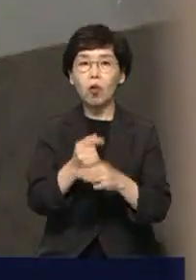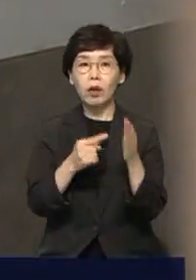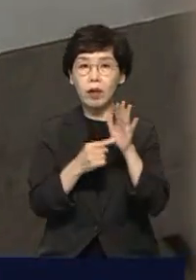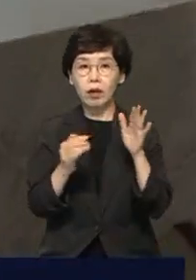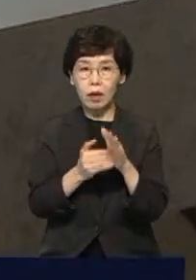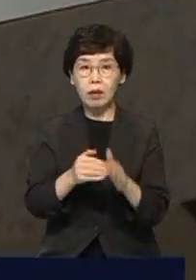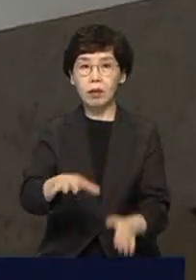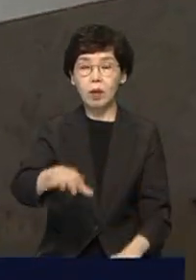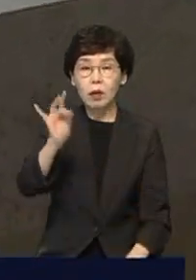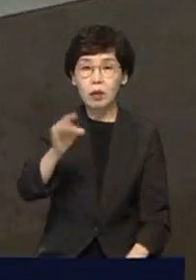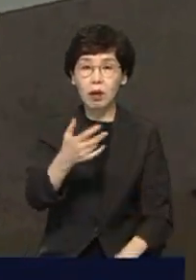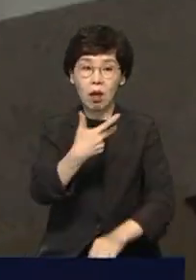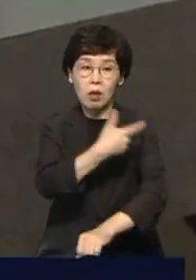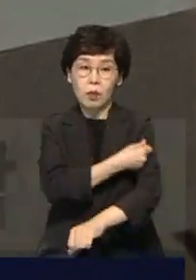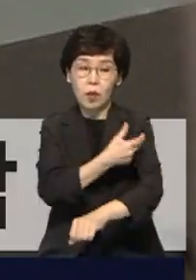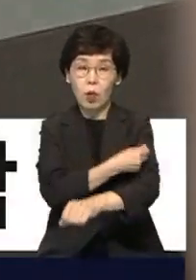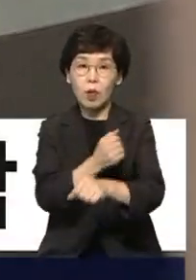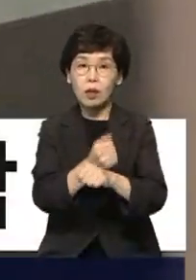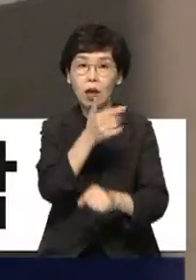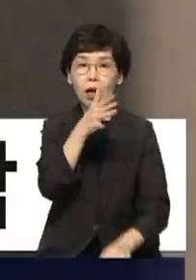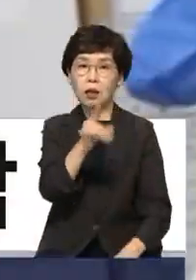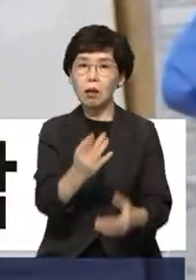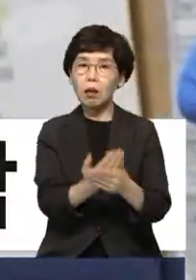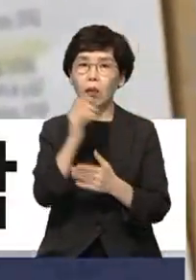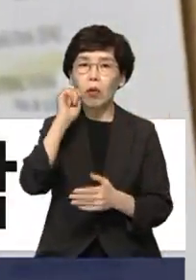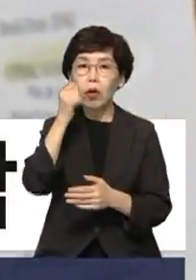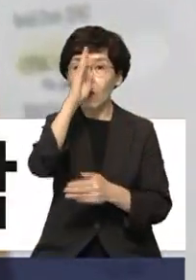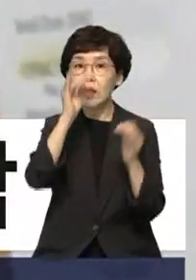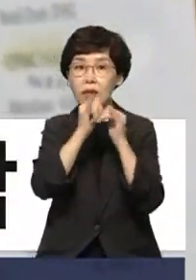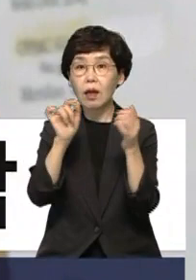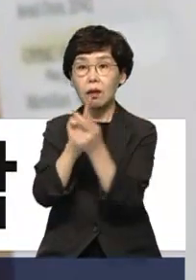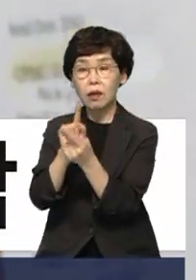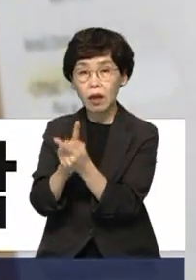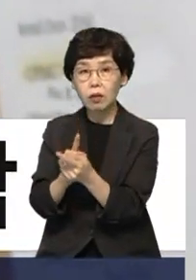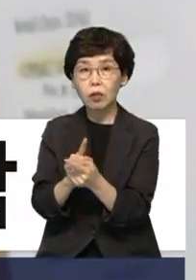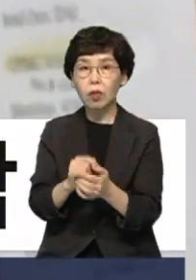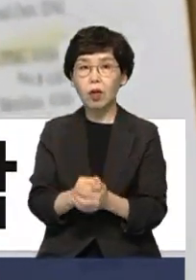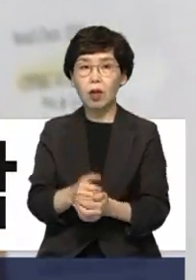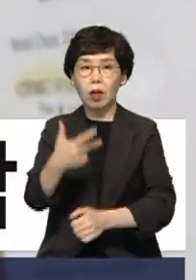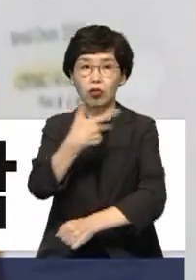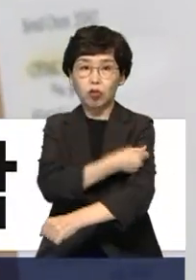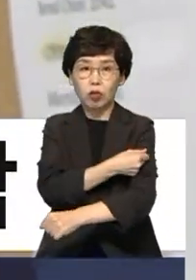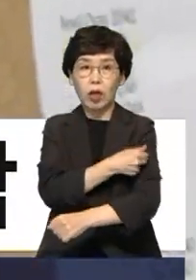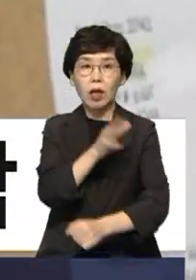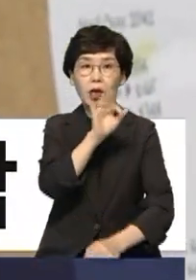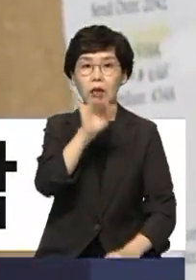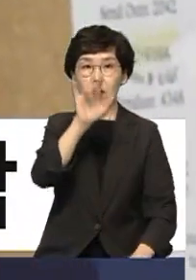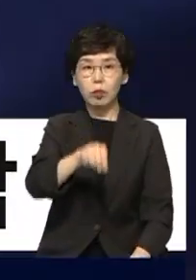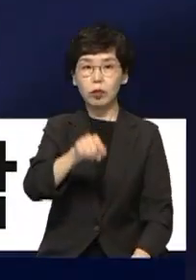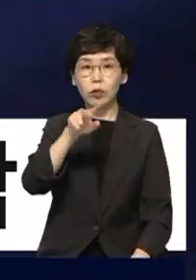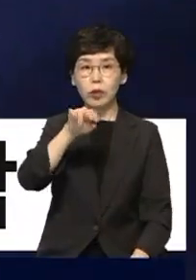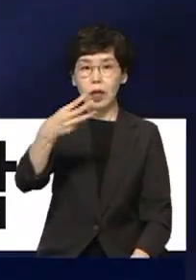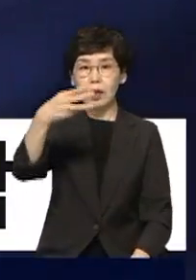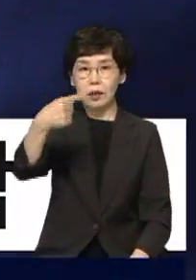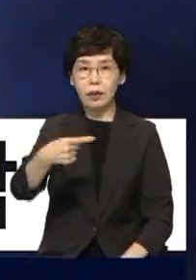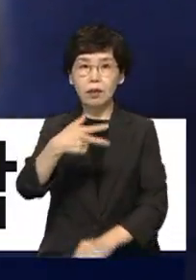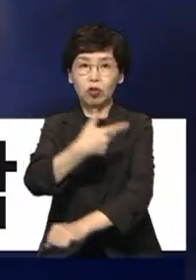방역당국은 일단 백신 접종으로 항체 형성이 어려운 환자들을 대상으로 항체 주사제 이부실드 투약을